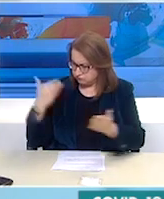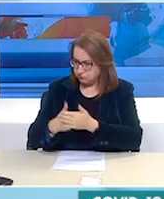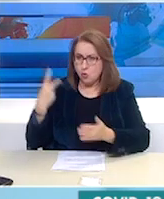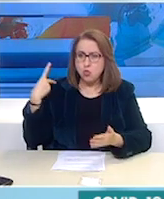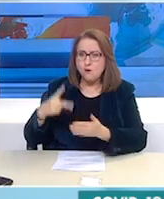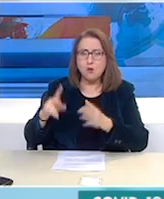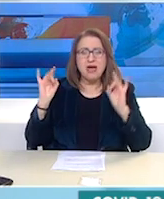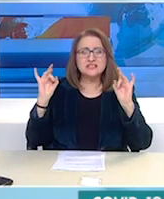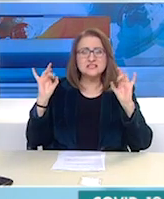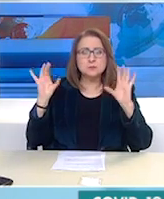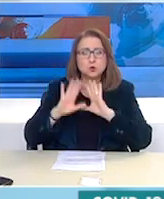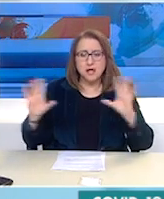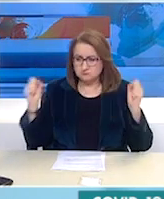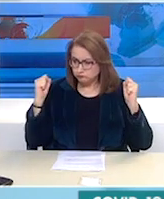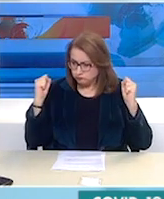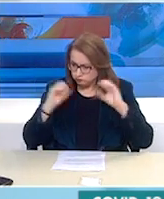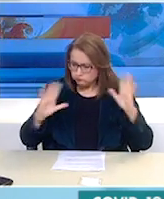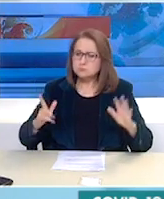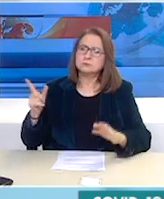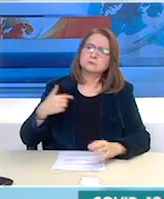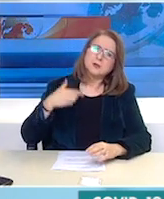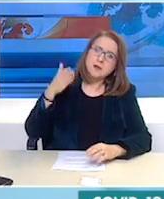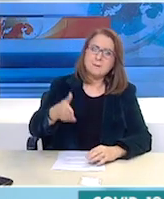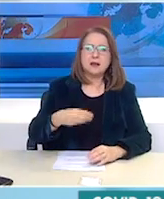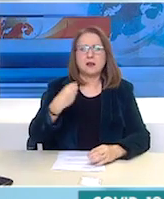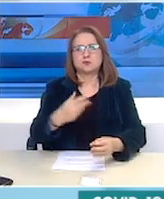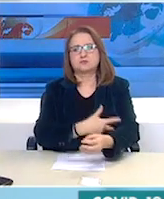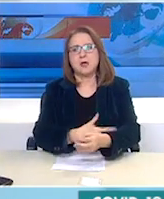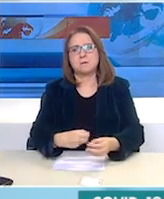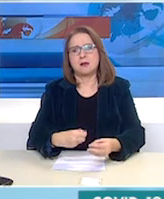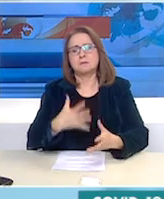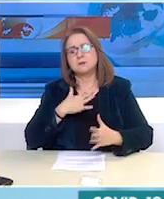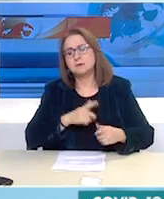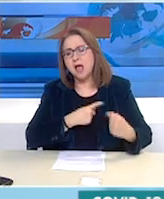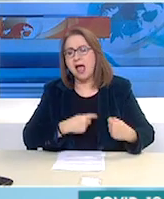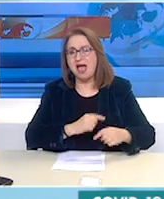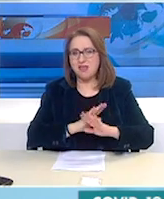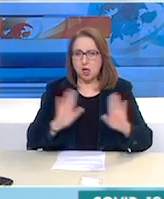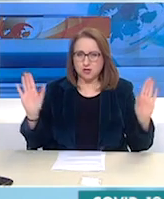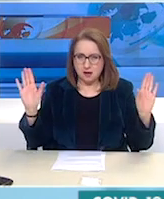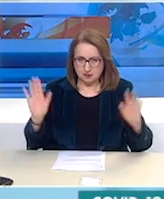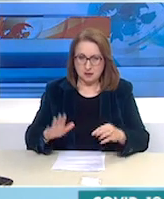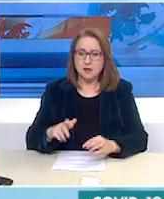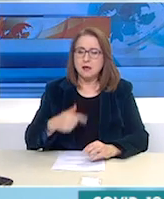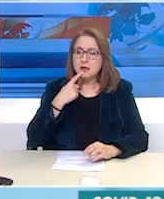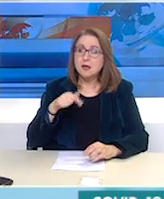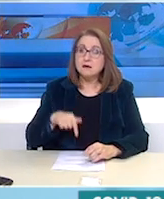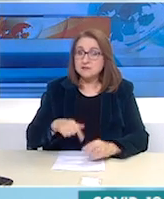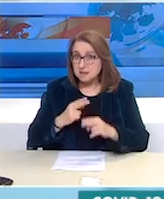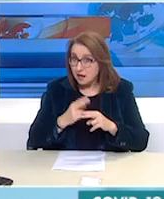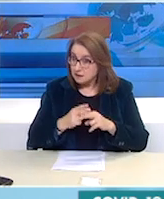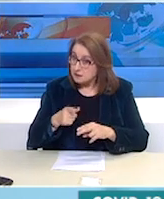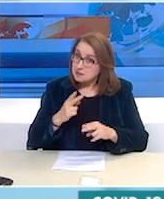χαρακτηρίζεται ως πειραματική και η προοπτική εφαρμογή στην πατρίδα μας με όλους τους κανόνες της επιστήμης είναι σημαντική, αλλά δεν μπορούμε ακόμα να πούμε για